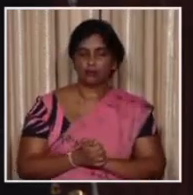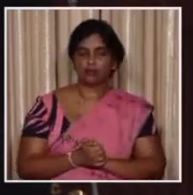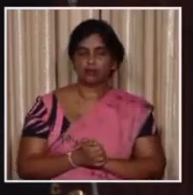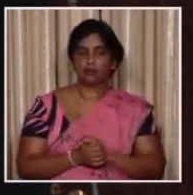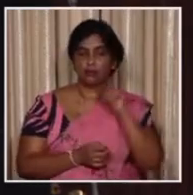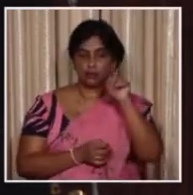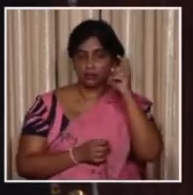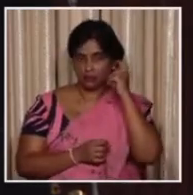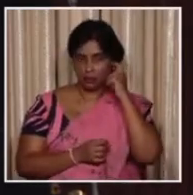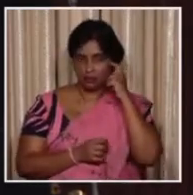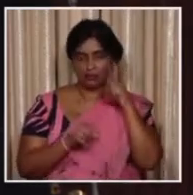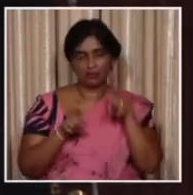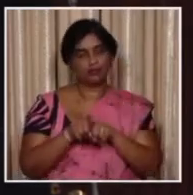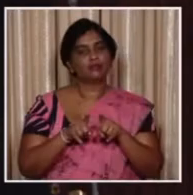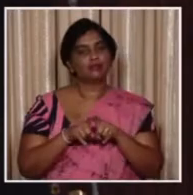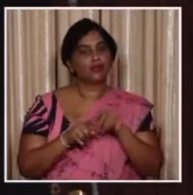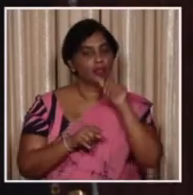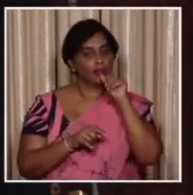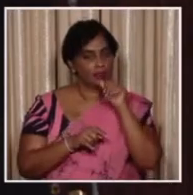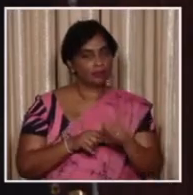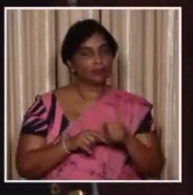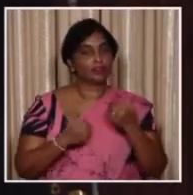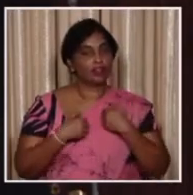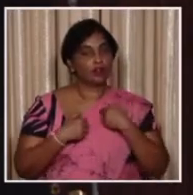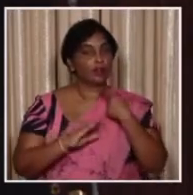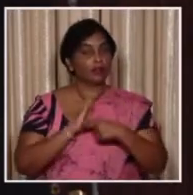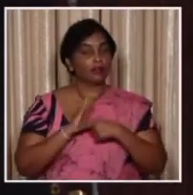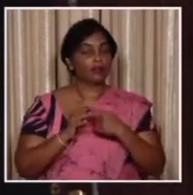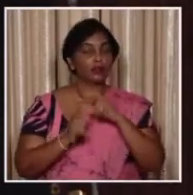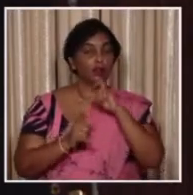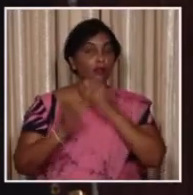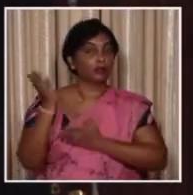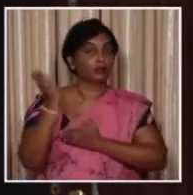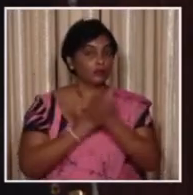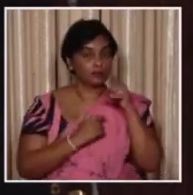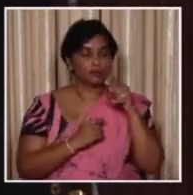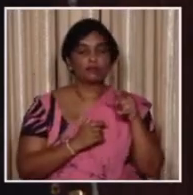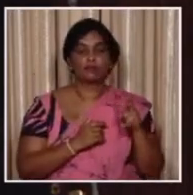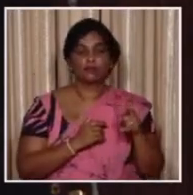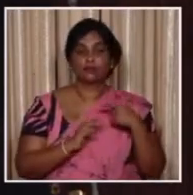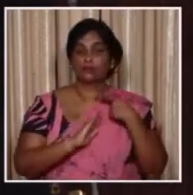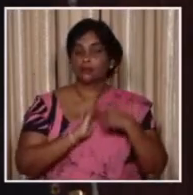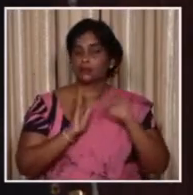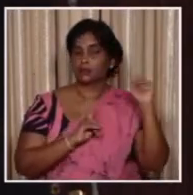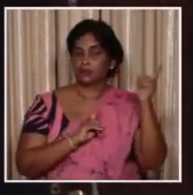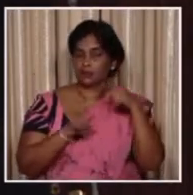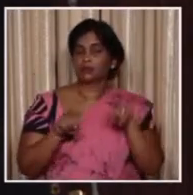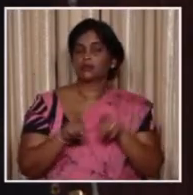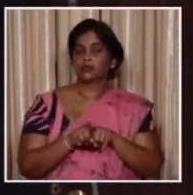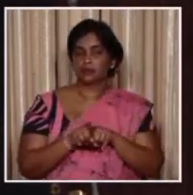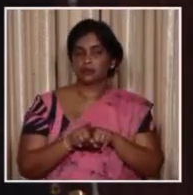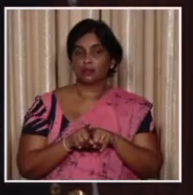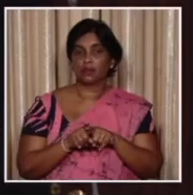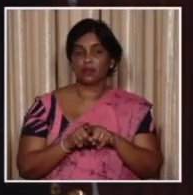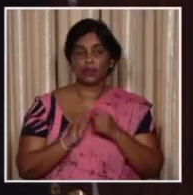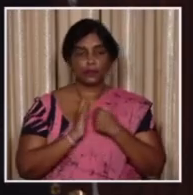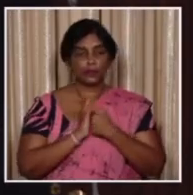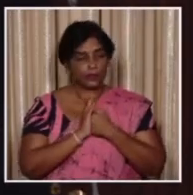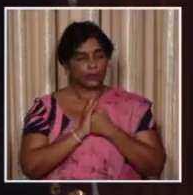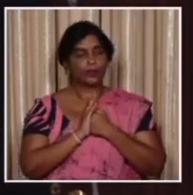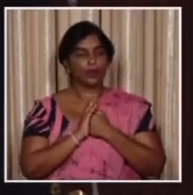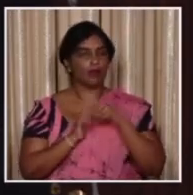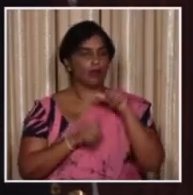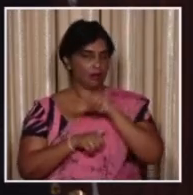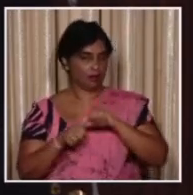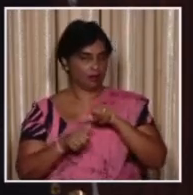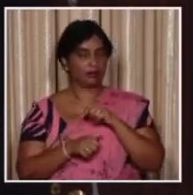ඔබතුමා දන්නවා ඇත්තනම අපේ රටේ අභියාචන අධිකරණය කියන්නේ අපි හැම කෙනාගේම සම්භාවනාවට ලක් වන